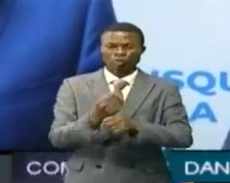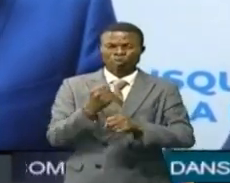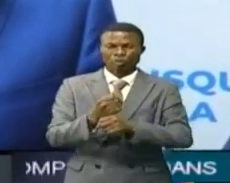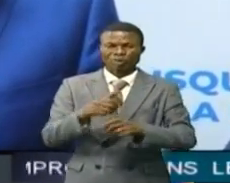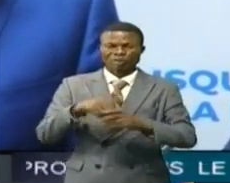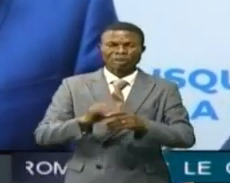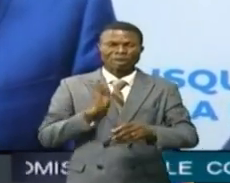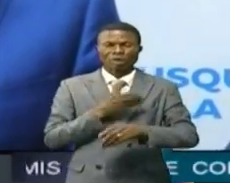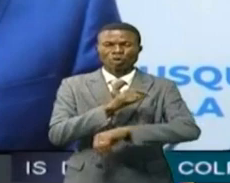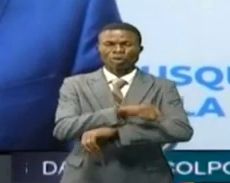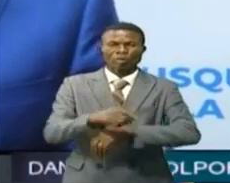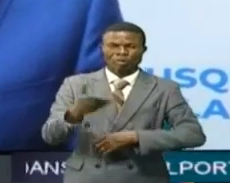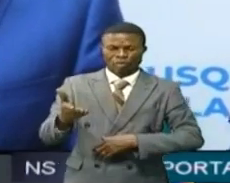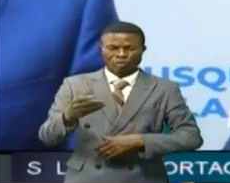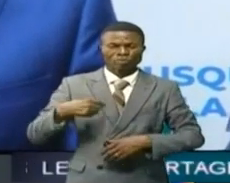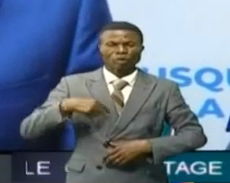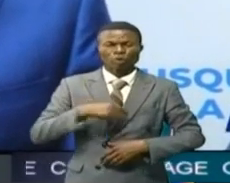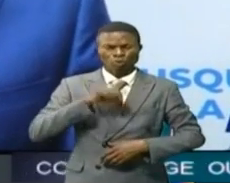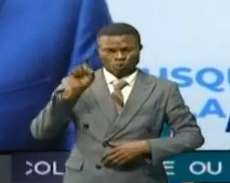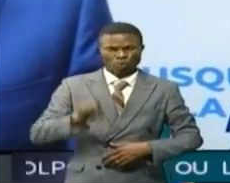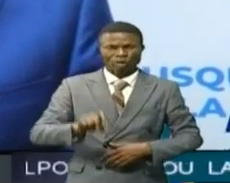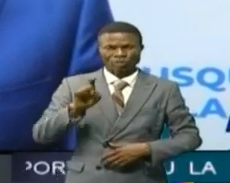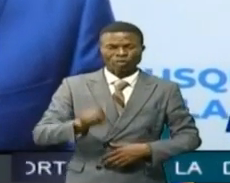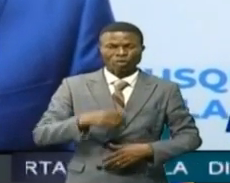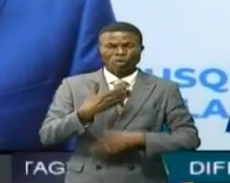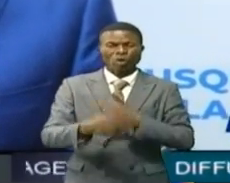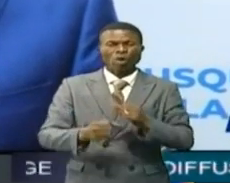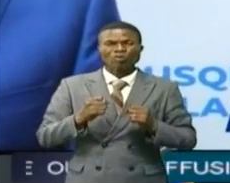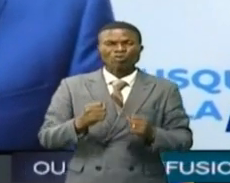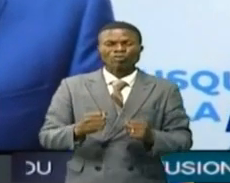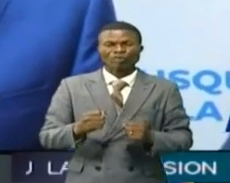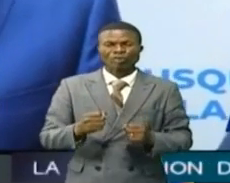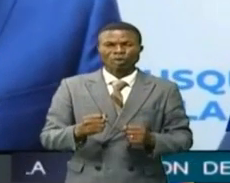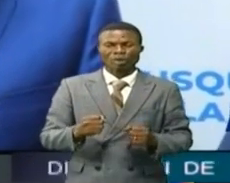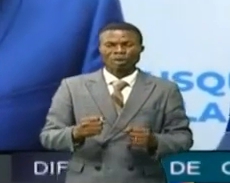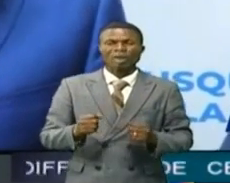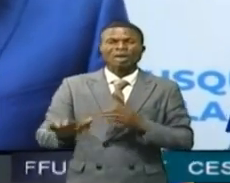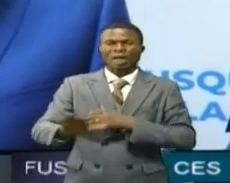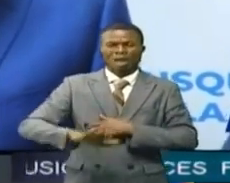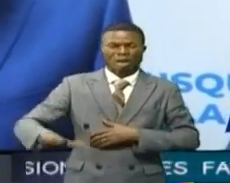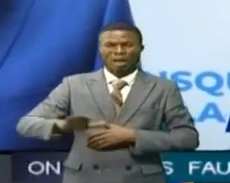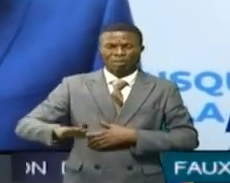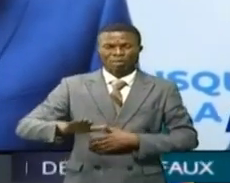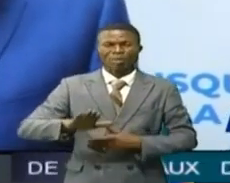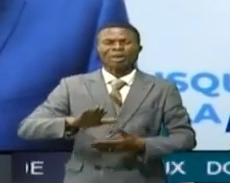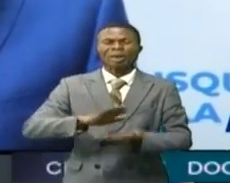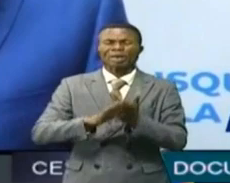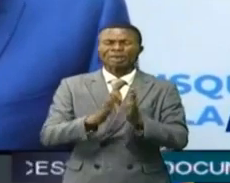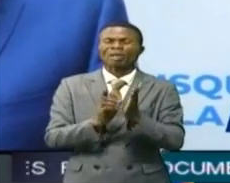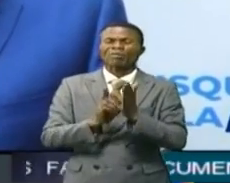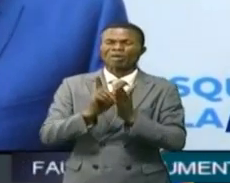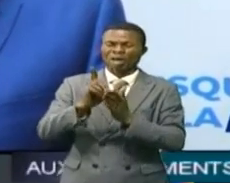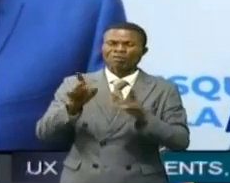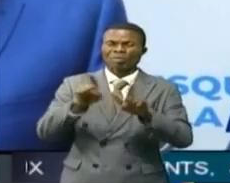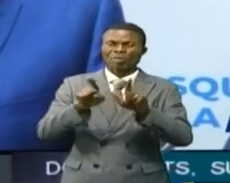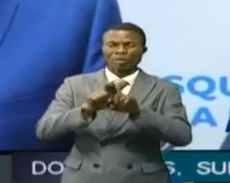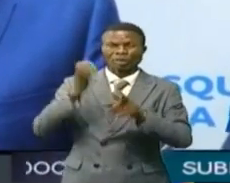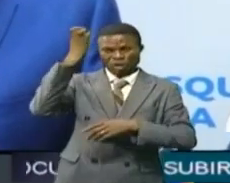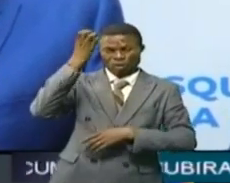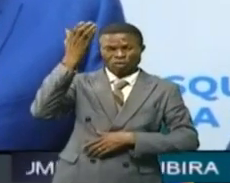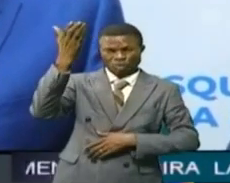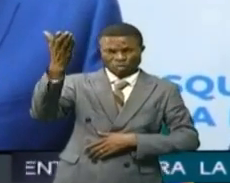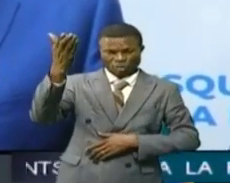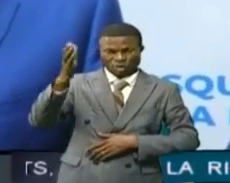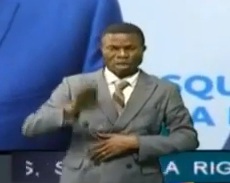le président de la République, pour que nous puissions faire que notre pays arrête d'être seulement un potentiel pays qui sera